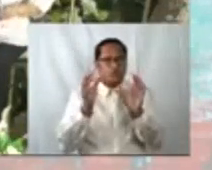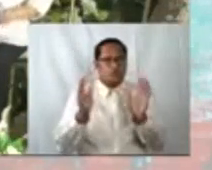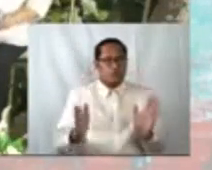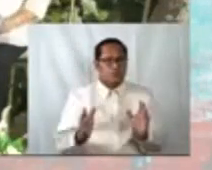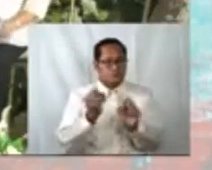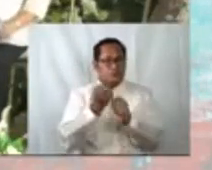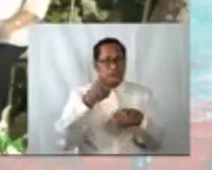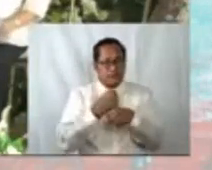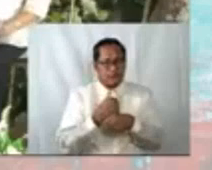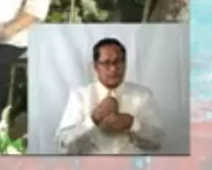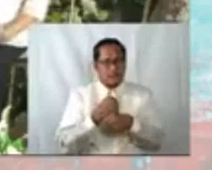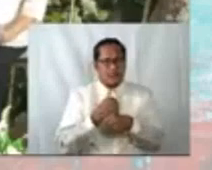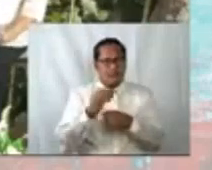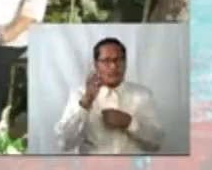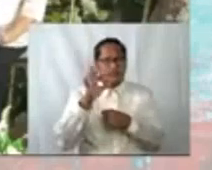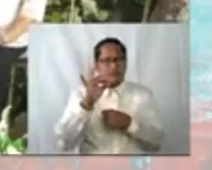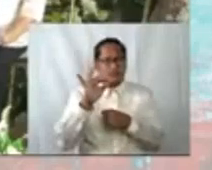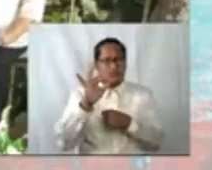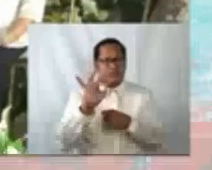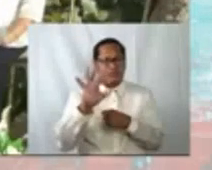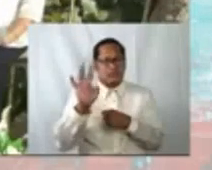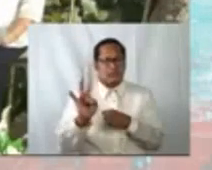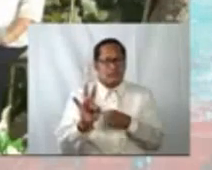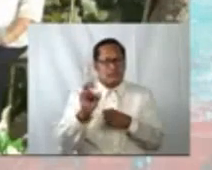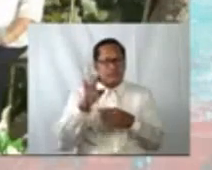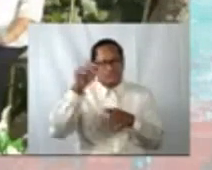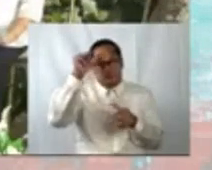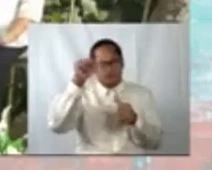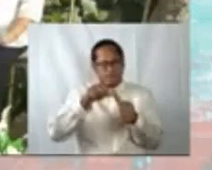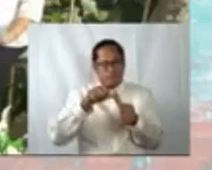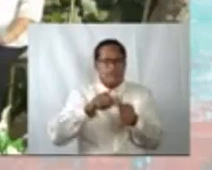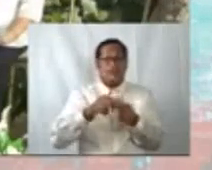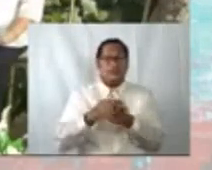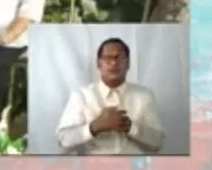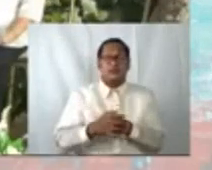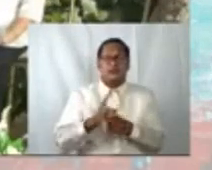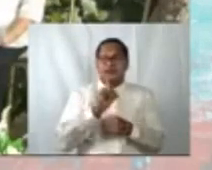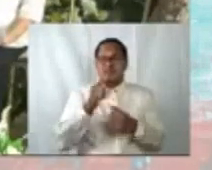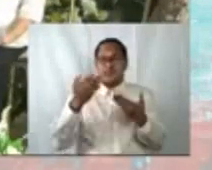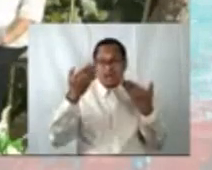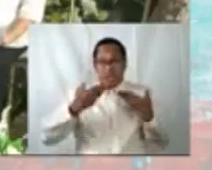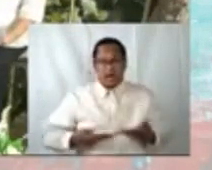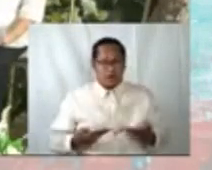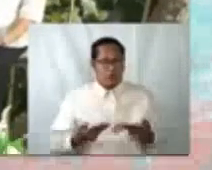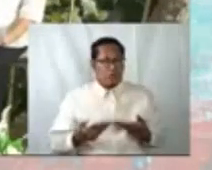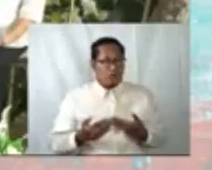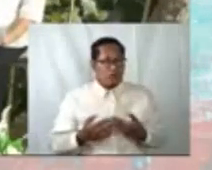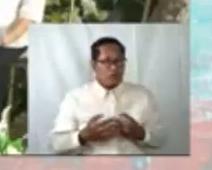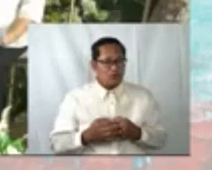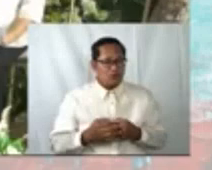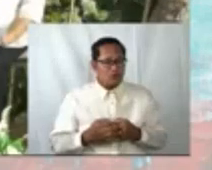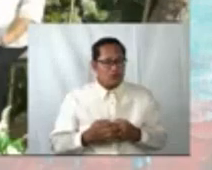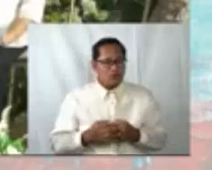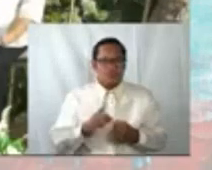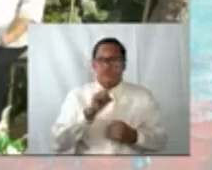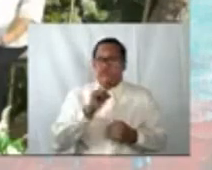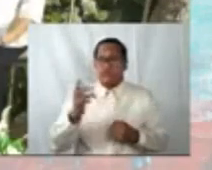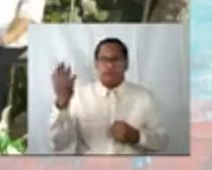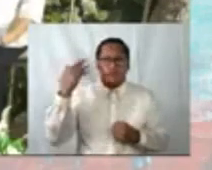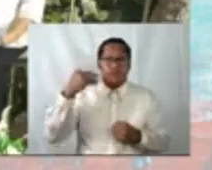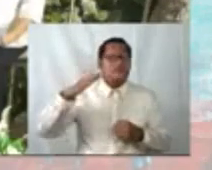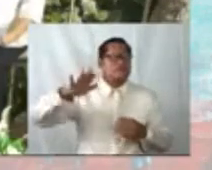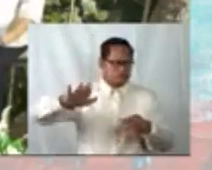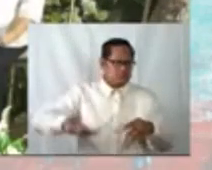yung 1987 Constitution, if you remember, Professor Chow. Ako po yung nakikinig naman sa mga teacher. Maliit na maliit pa tayo noon,